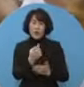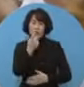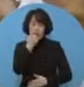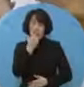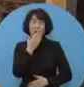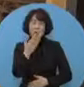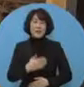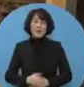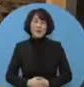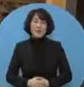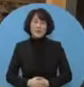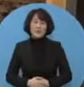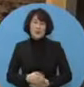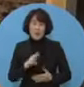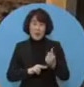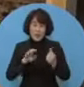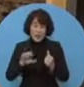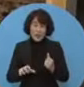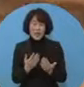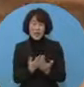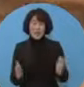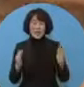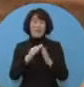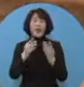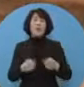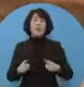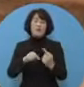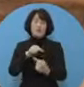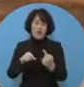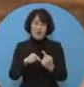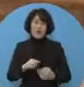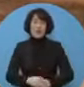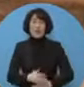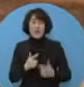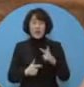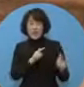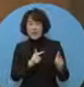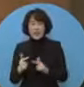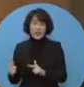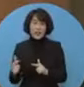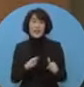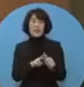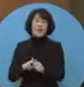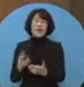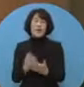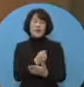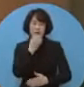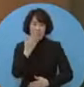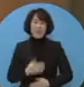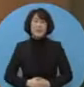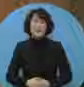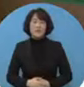있습니다. 목공의 판매장, 기획 전시관도 운영되고 있어 목재에 대한 여러 가지 정보를 얻을 수